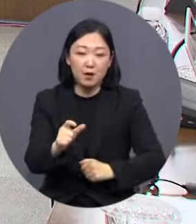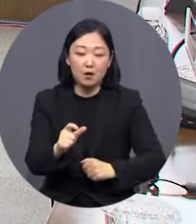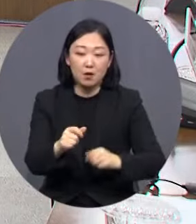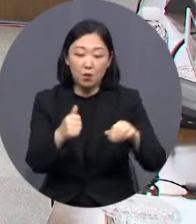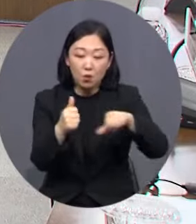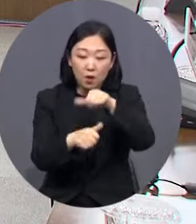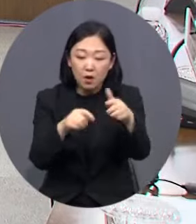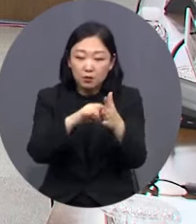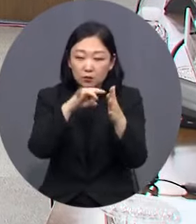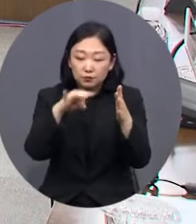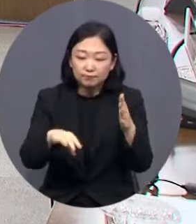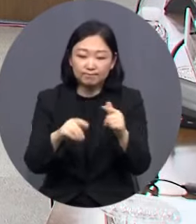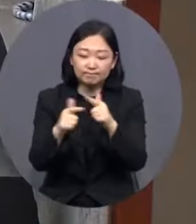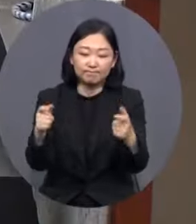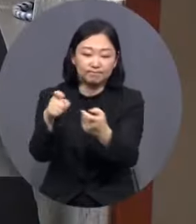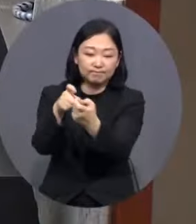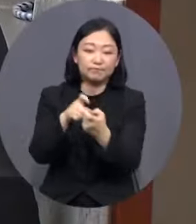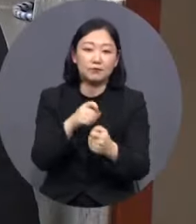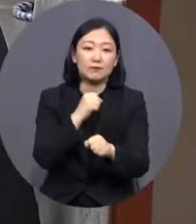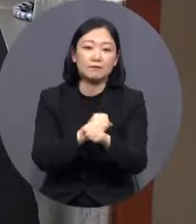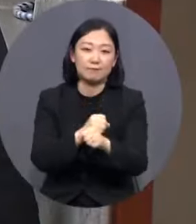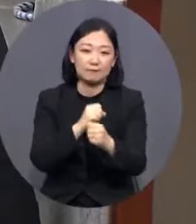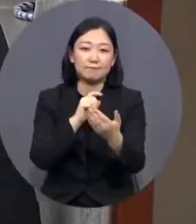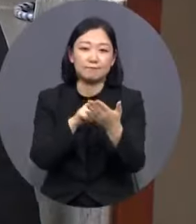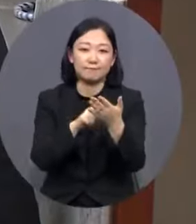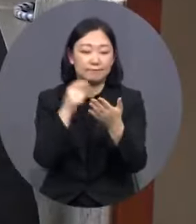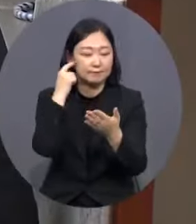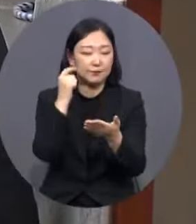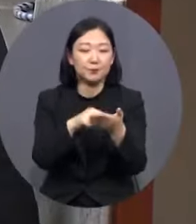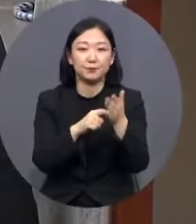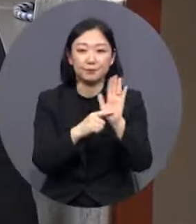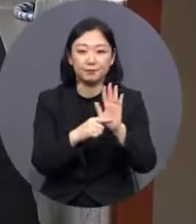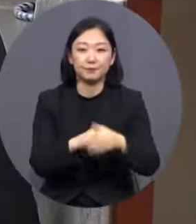다각적인 검토를 거쳐 도입하겠다고 밝혔습니다. 한편 인사청문 특위는 회의 결과를 토대로 1차 산업